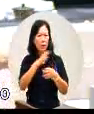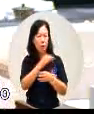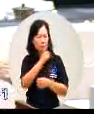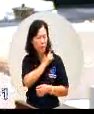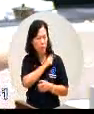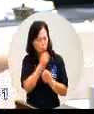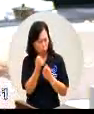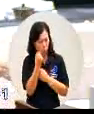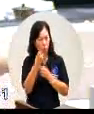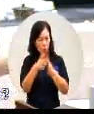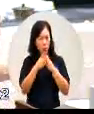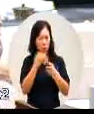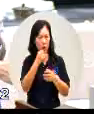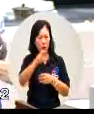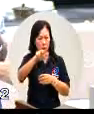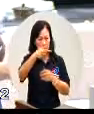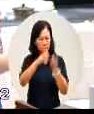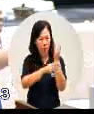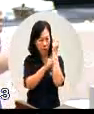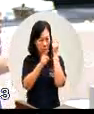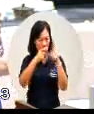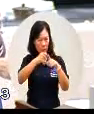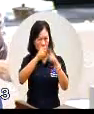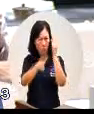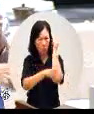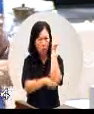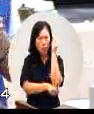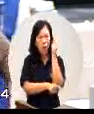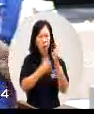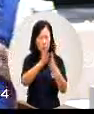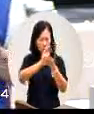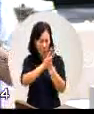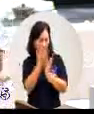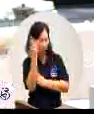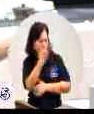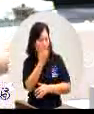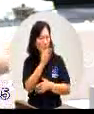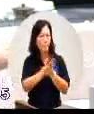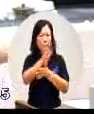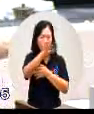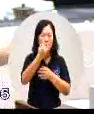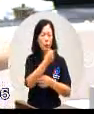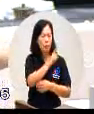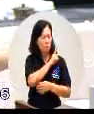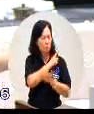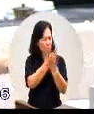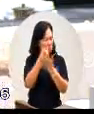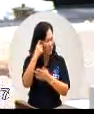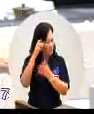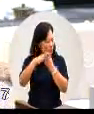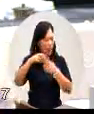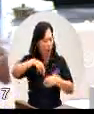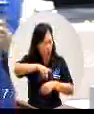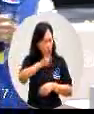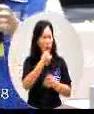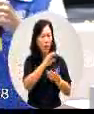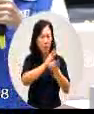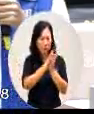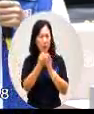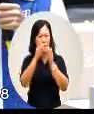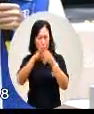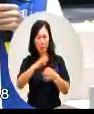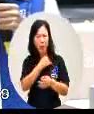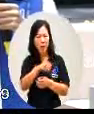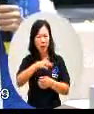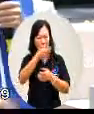的，这一带七百公尺如何让它美化绿化，愿意走在莲潭路走，我也要为着要走